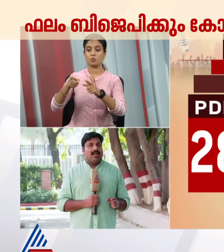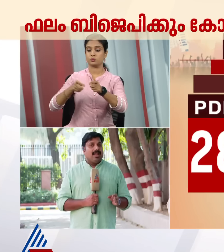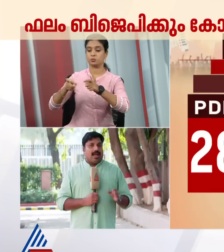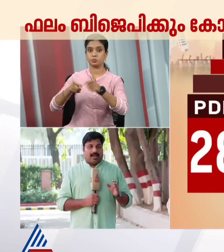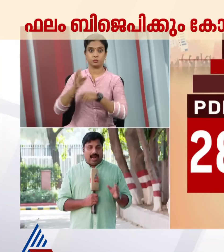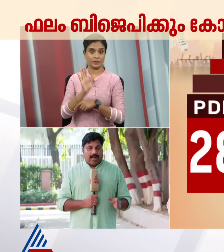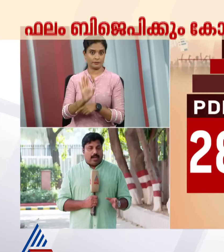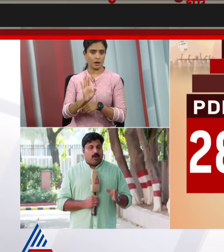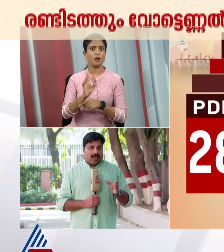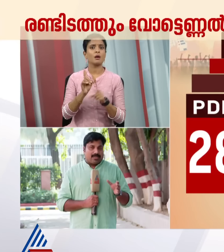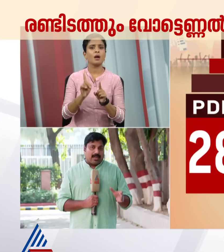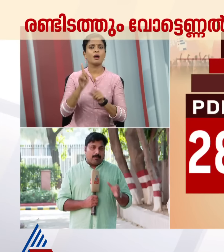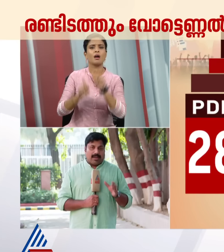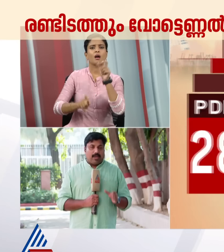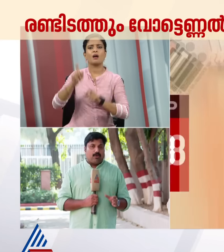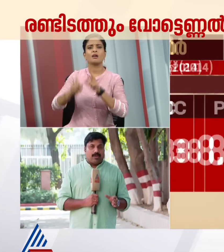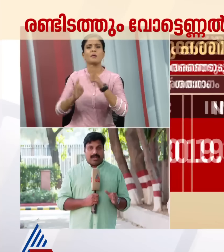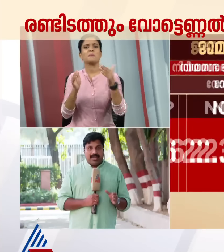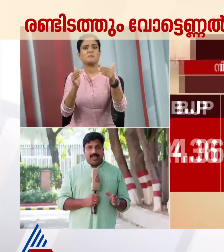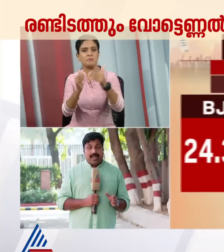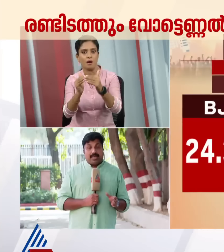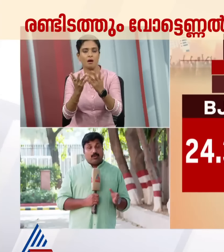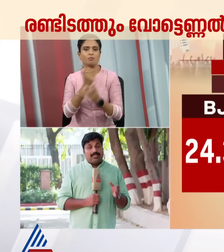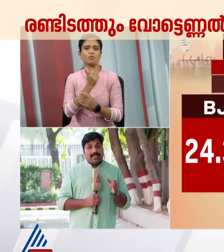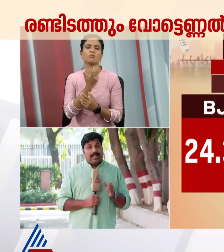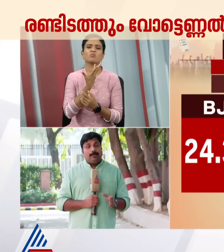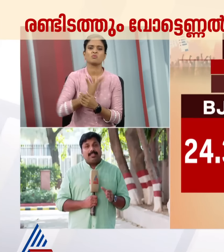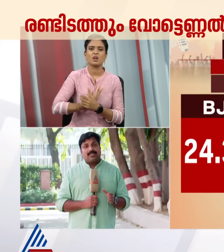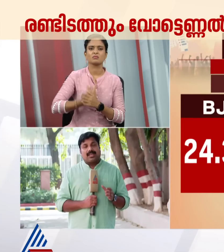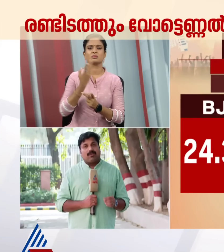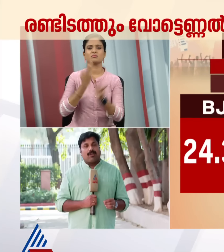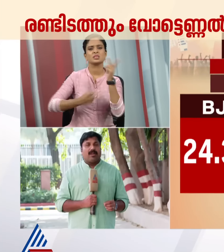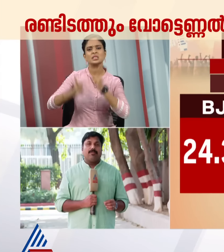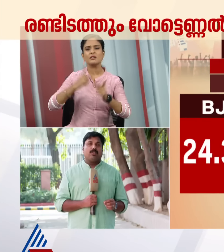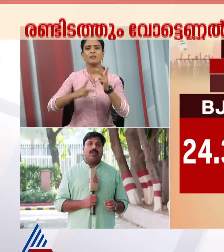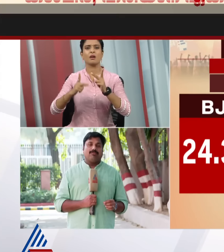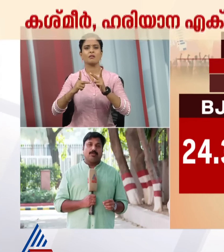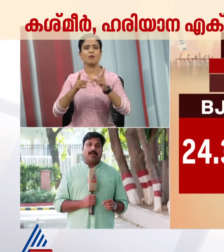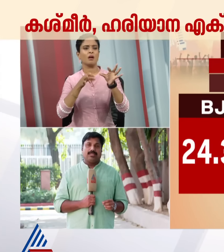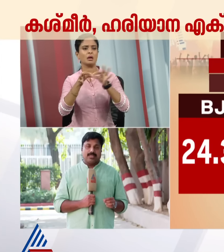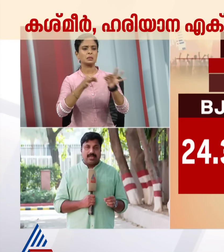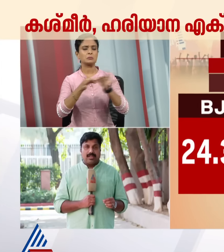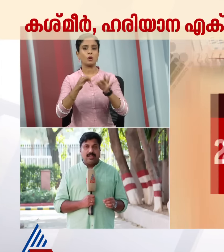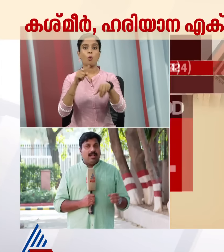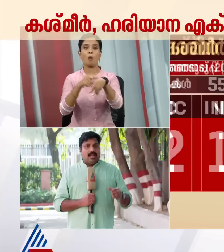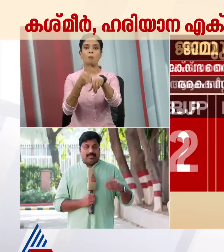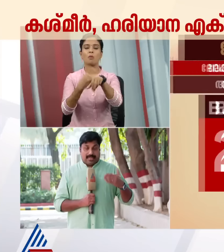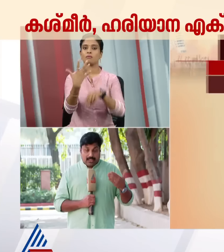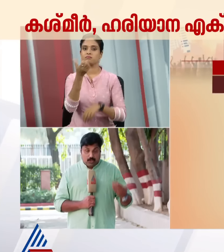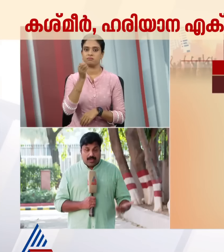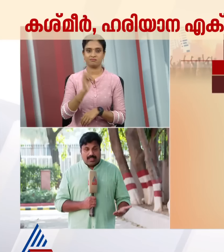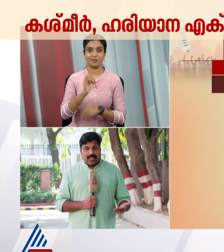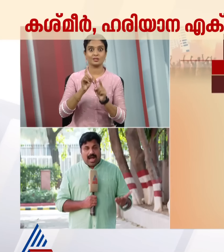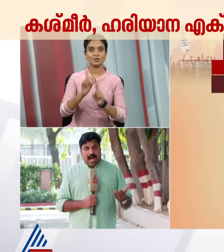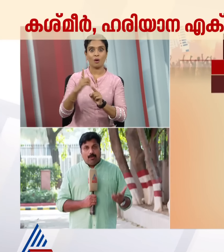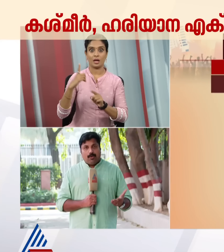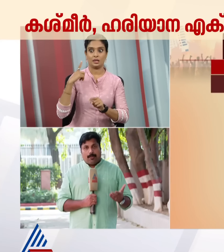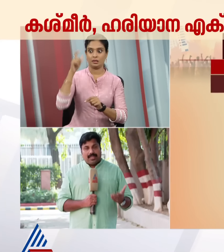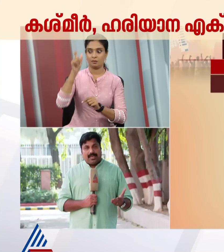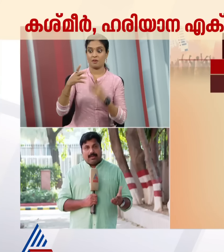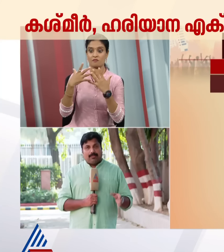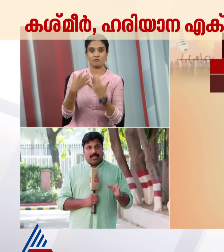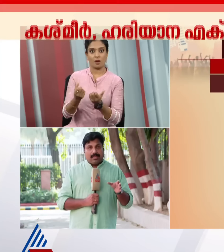അദ്ദേഹത്തെ കാണാനോ അവരുടെ സങ്കടം പറയാനോ കഴിയുകയില്ല, അതുകൊണ്ട് ജനാധിപത്യ സർക്കാർ വരണം എന്നുള്ള ആവശ്യമാണ് ജനങ്ങളിൽ നിന്ന് ഉയർന്നത്. ആ